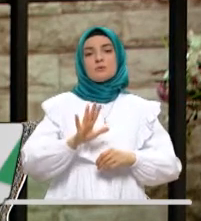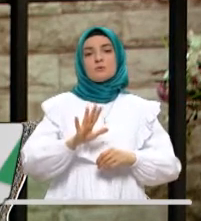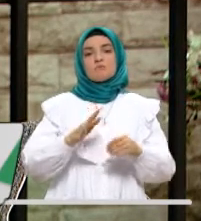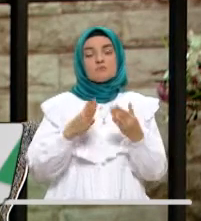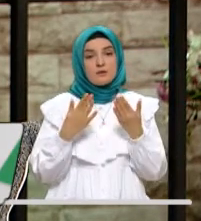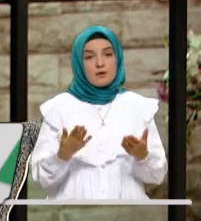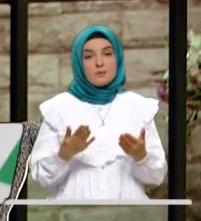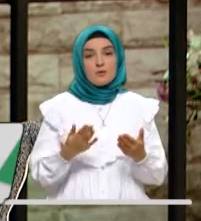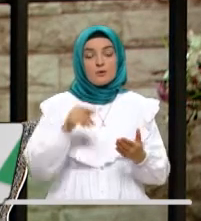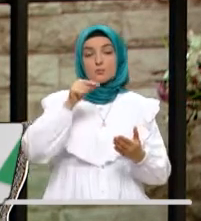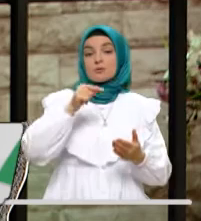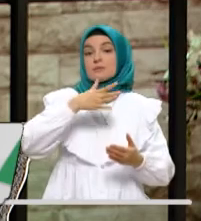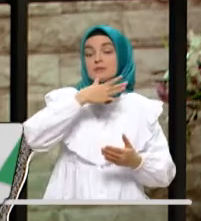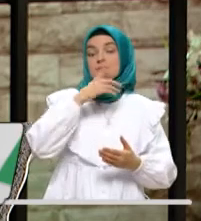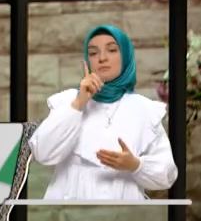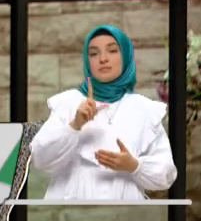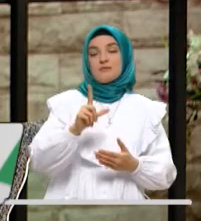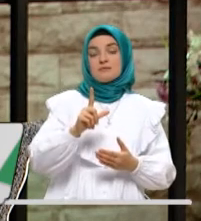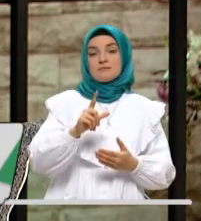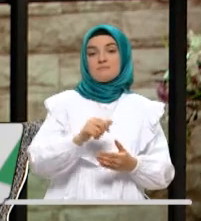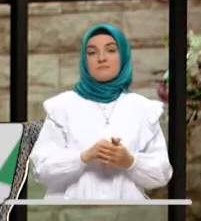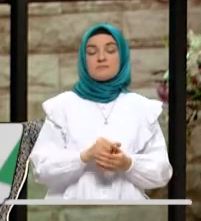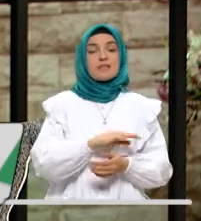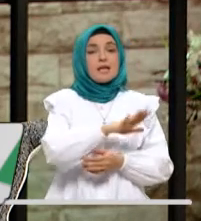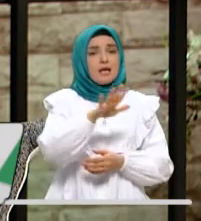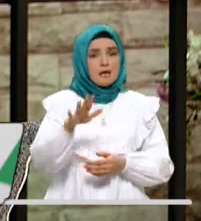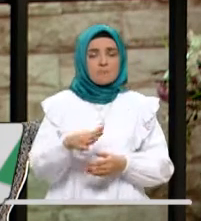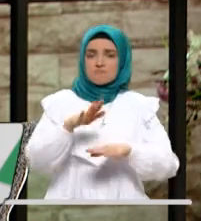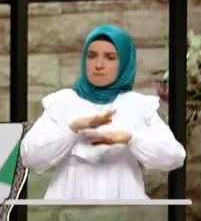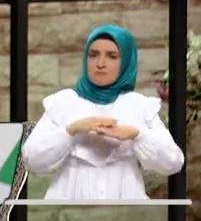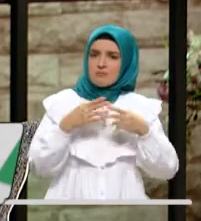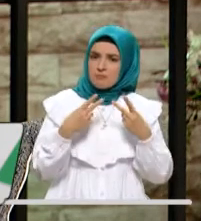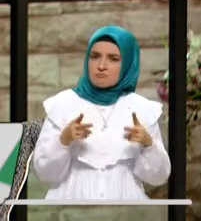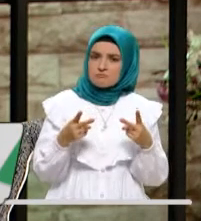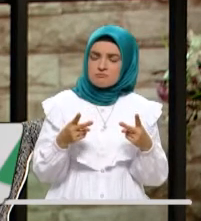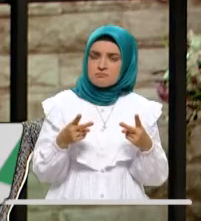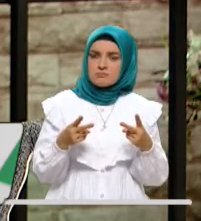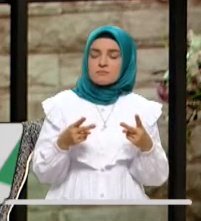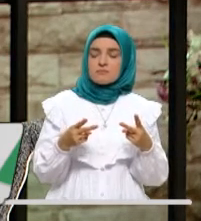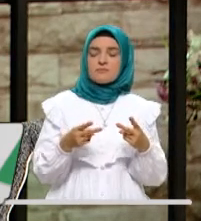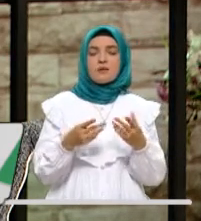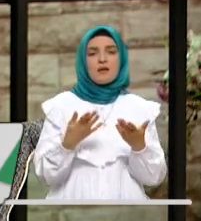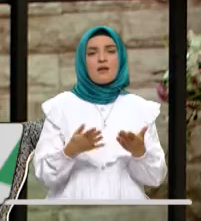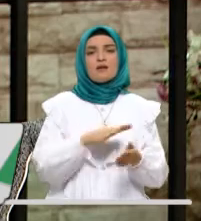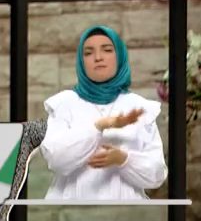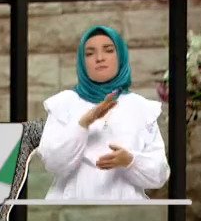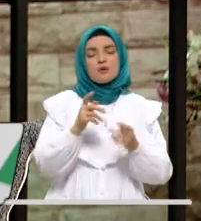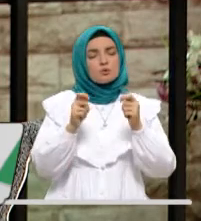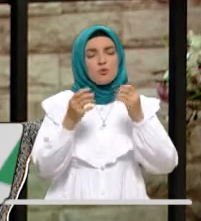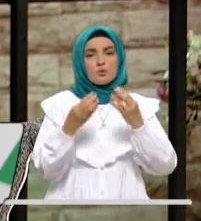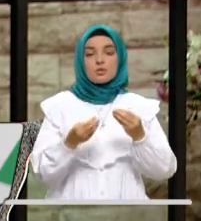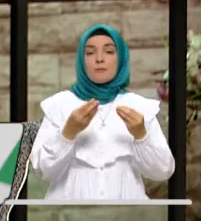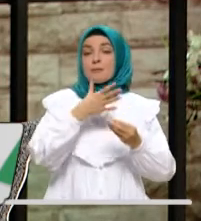Ama bunları bilmemiz lazım. Hepsini yapabilir miyiz? Belki %100'ünü yapmak zor olur. Ama bildiğimiz ölçüde